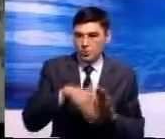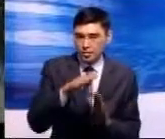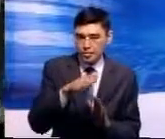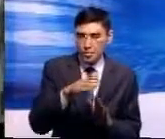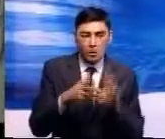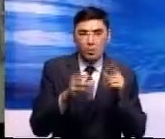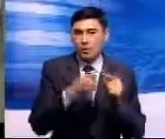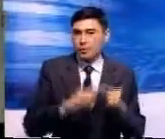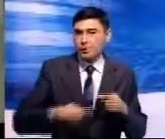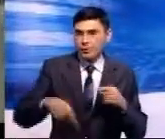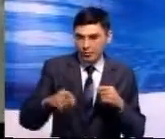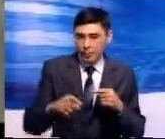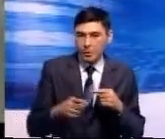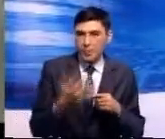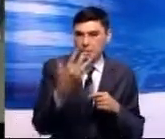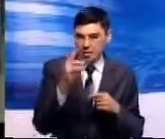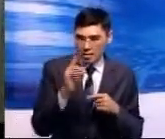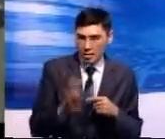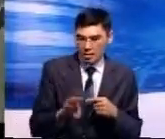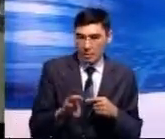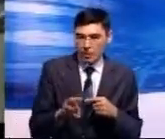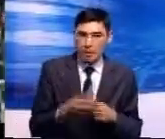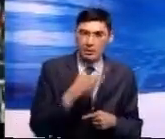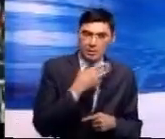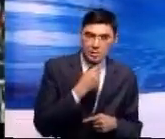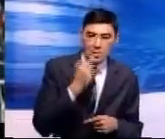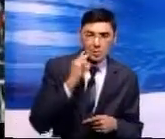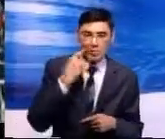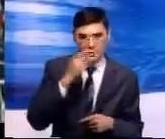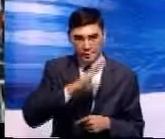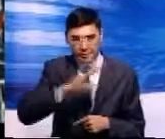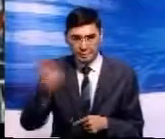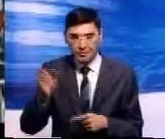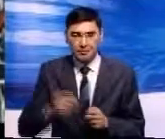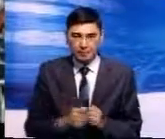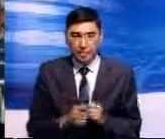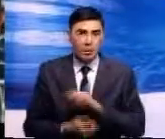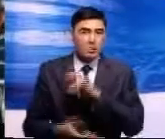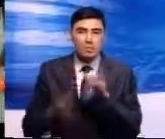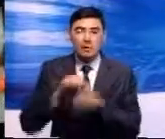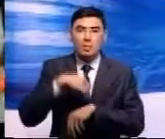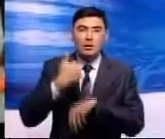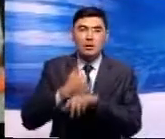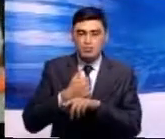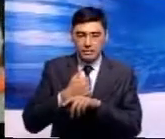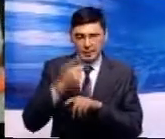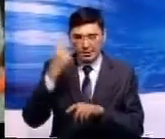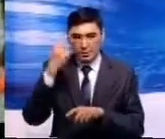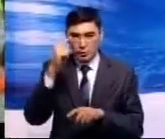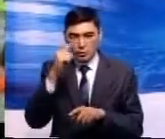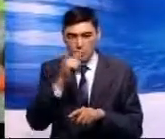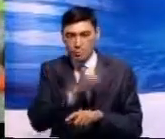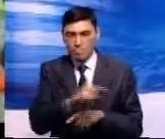велопробега проехали маршрут протяженностью 5 километров по трассе Семей-Павлодар. По словам организаторов, основная идея заключалась в пропаганде